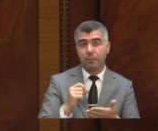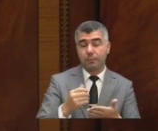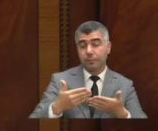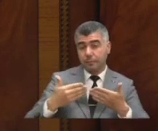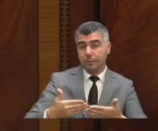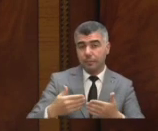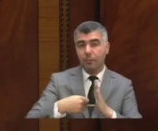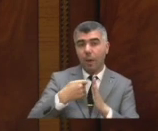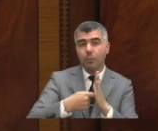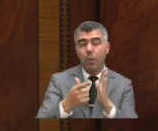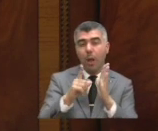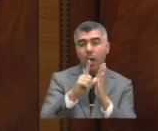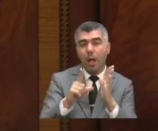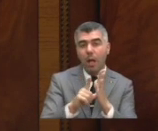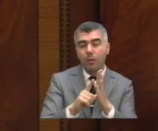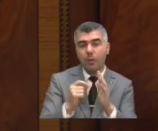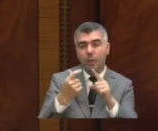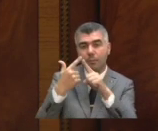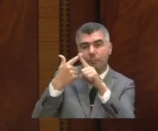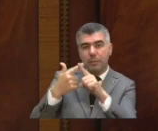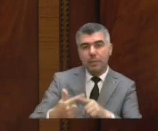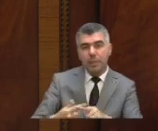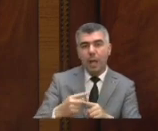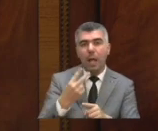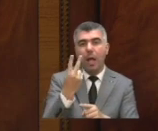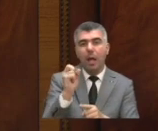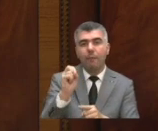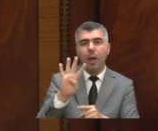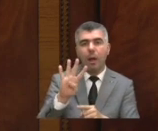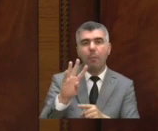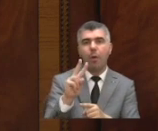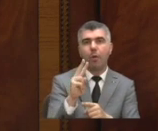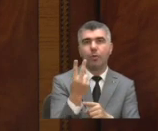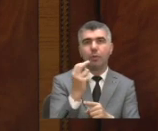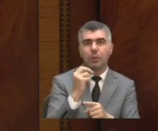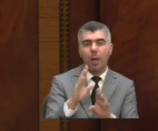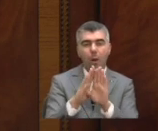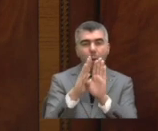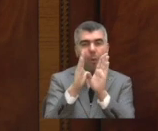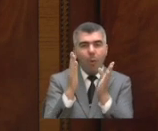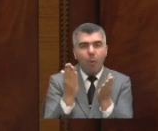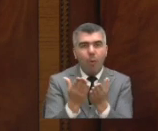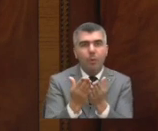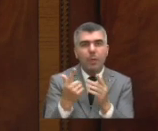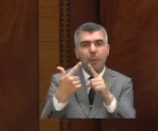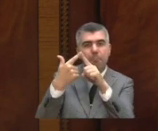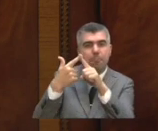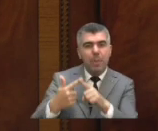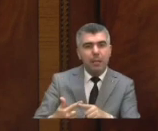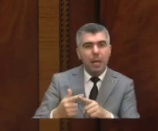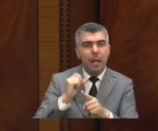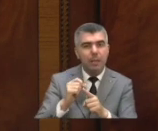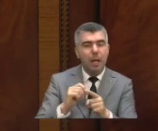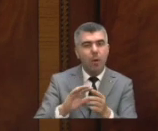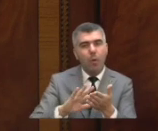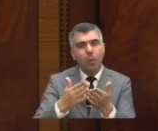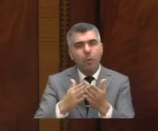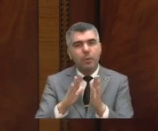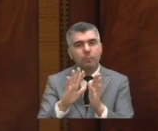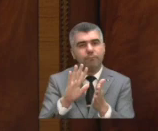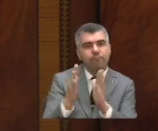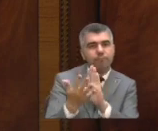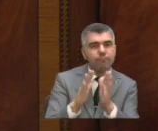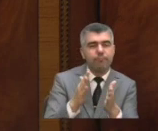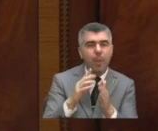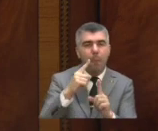مشروع قانون الماليه لسنه 2024 لتبلغ بذلك الاعتمادات الاجماليه المتوقعه ما